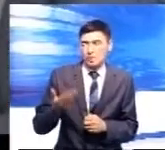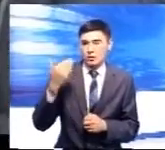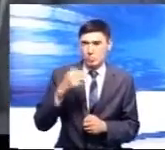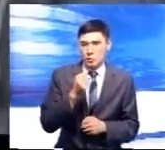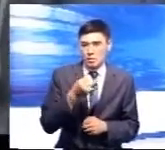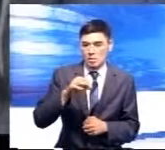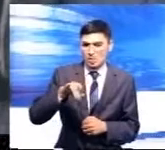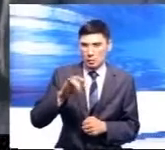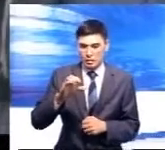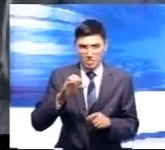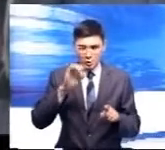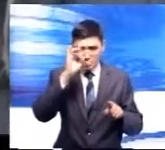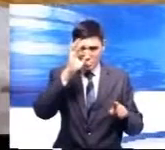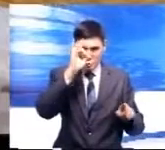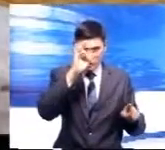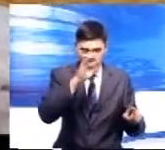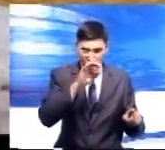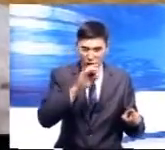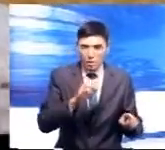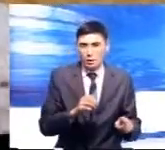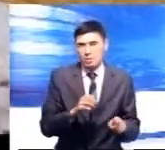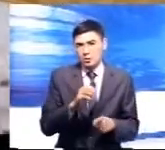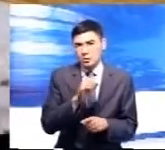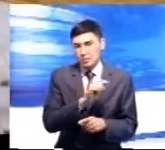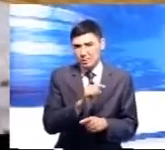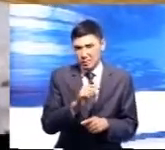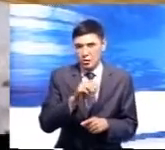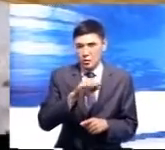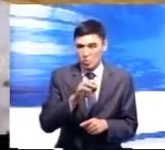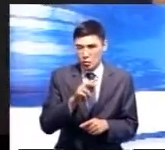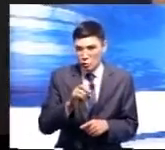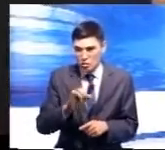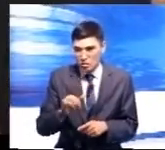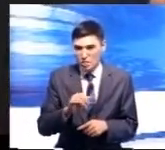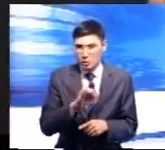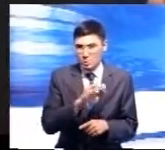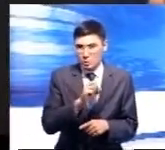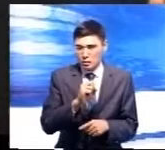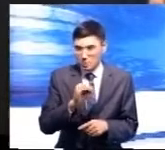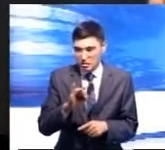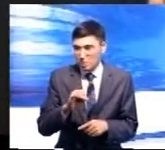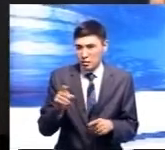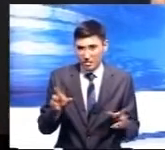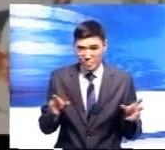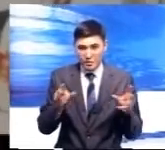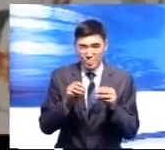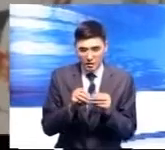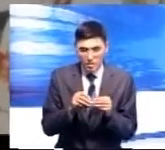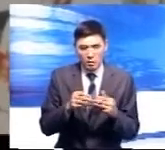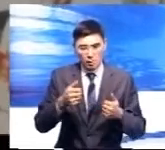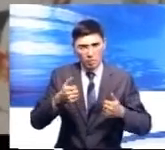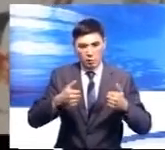время айтыскерами Исой Байзаковым, Нартаем Бекижановым, Толею Кабдиковым до сих пор помнят в народе. По мнению